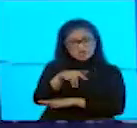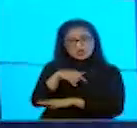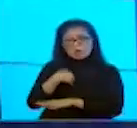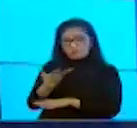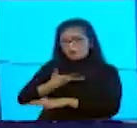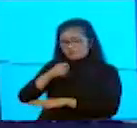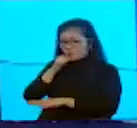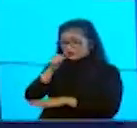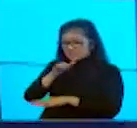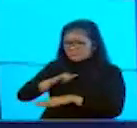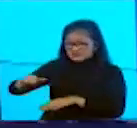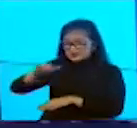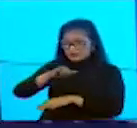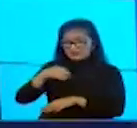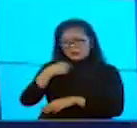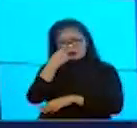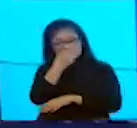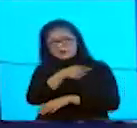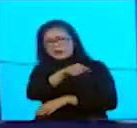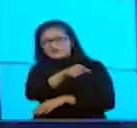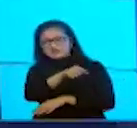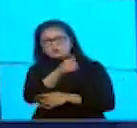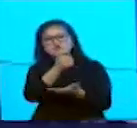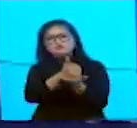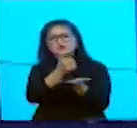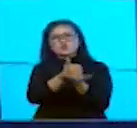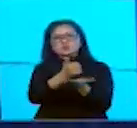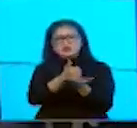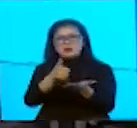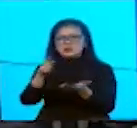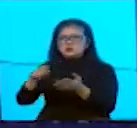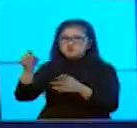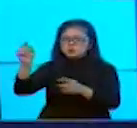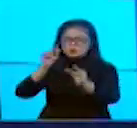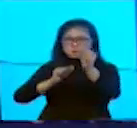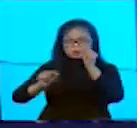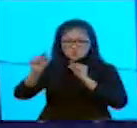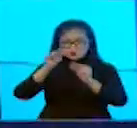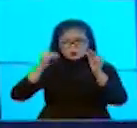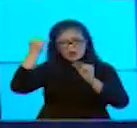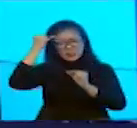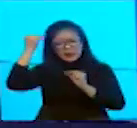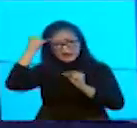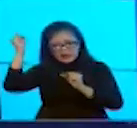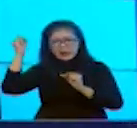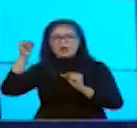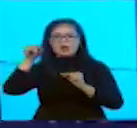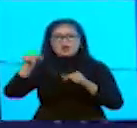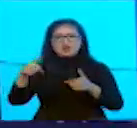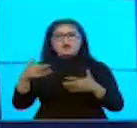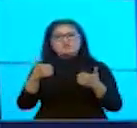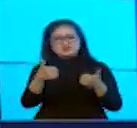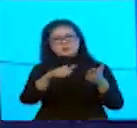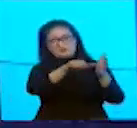kondisi gedung DPR. Kami menyambut baik usulan-usulan yang intinya ingin membantu masyarakat luas,